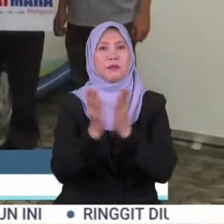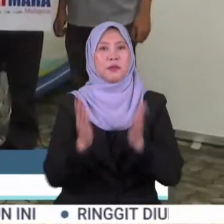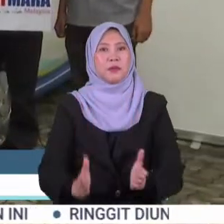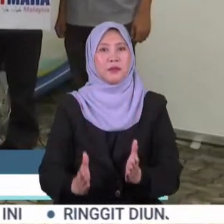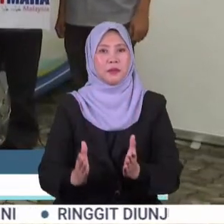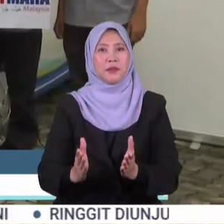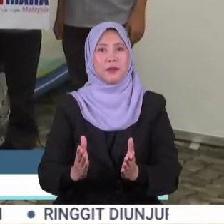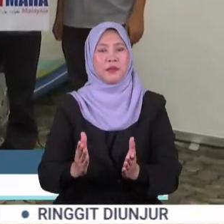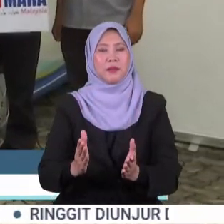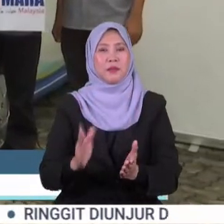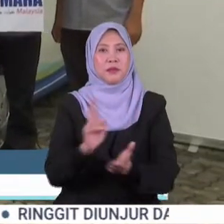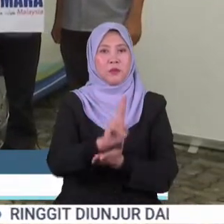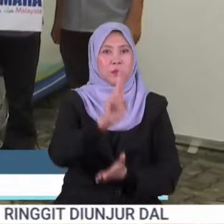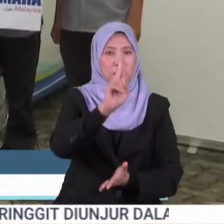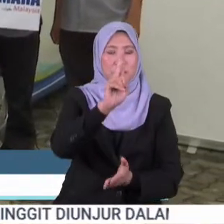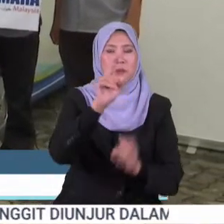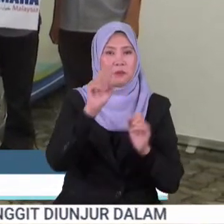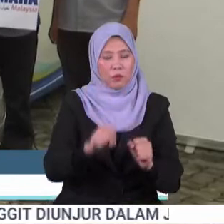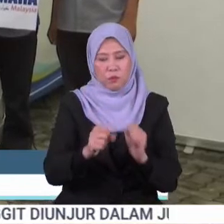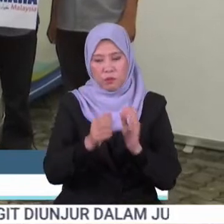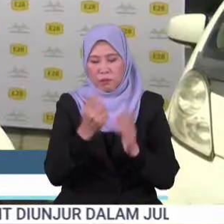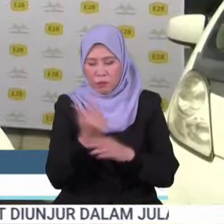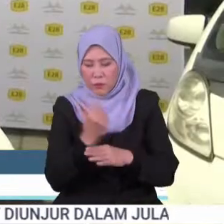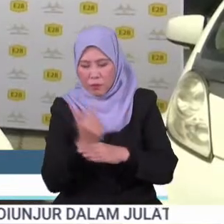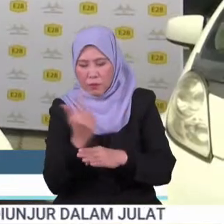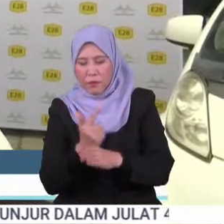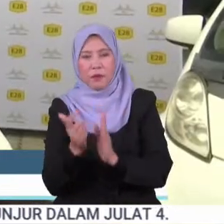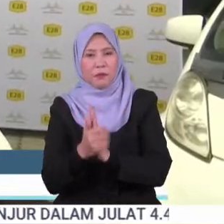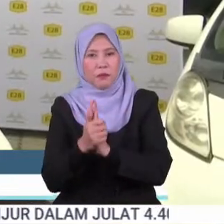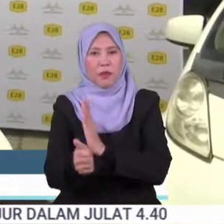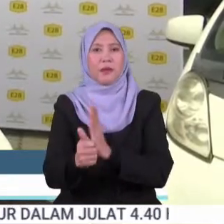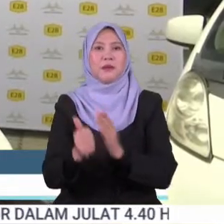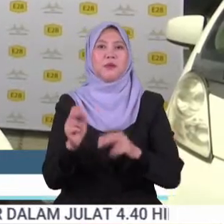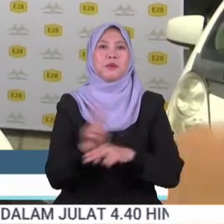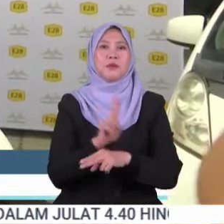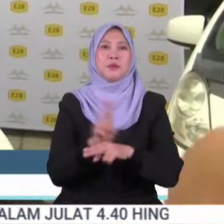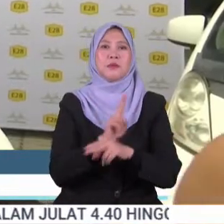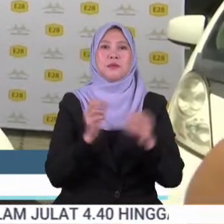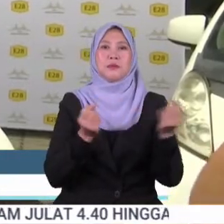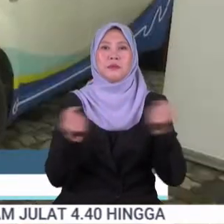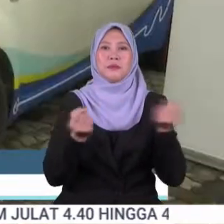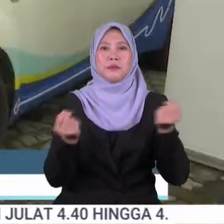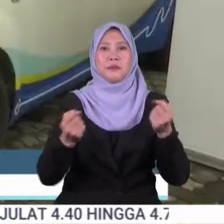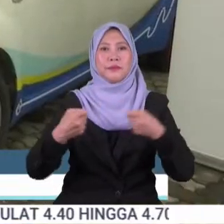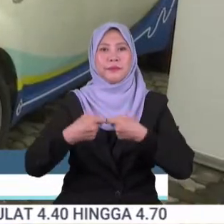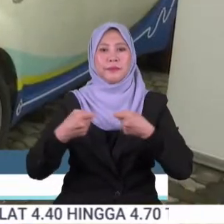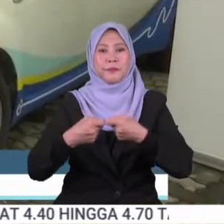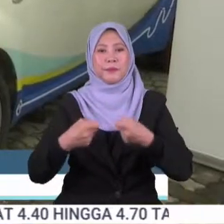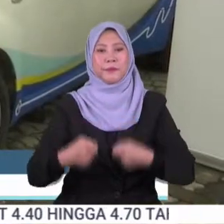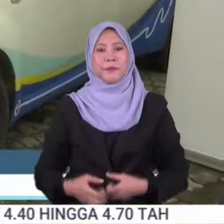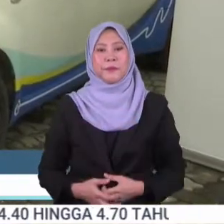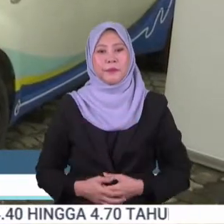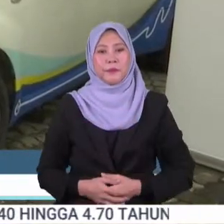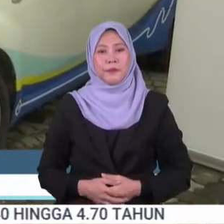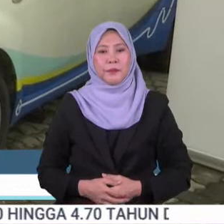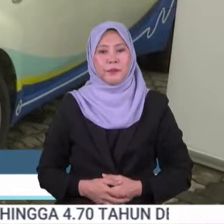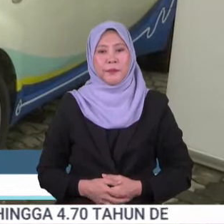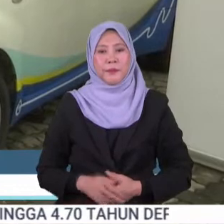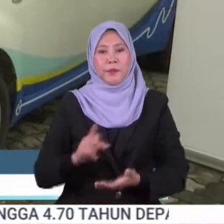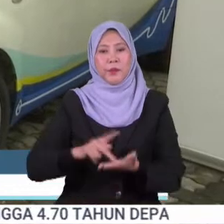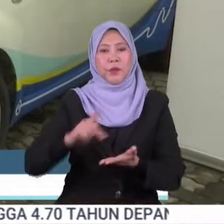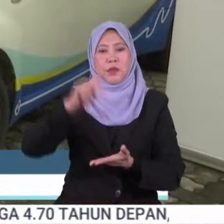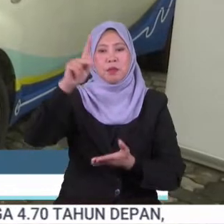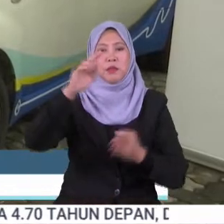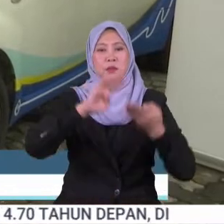di universiti tersebut dapat memahirkan diri dengan kereta elektrik tersebut.